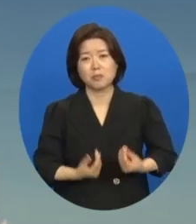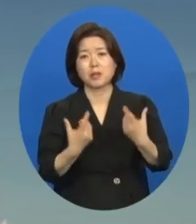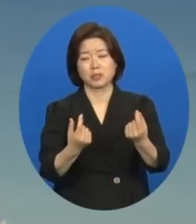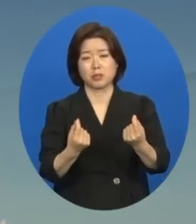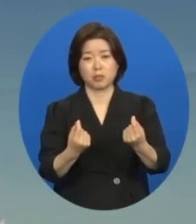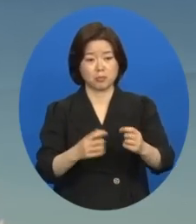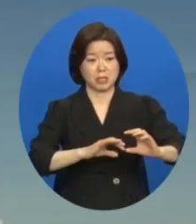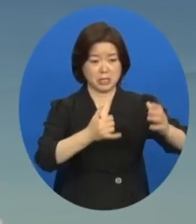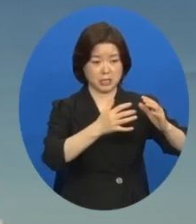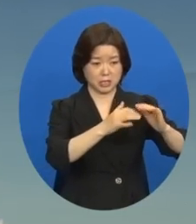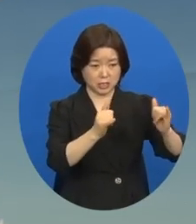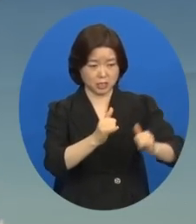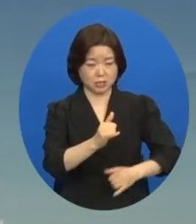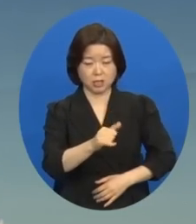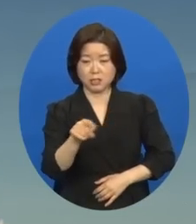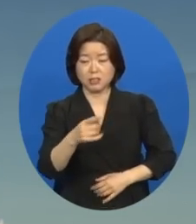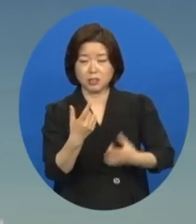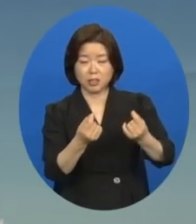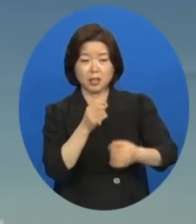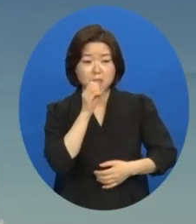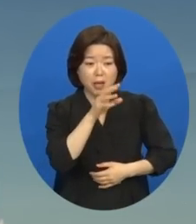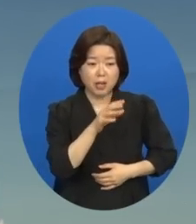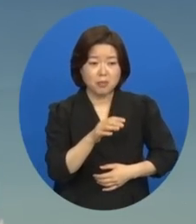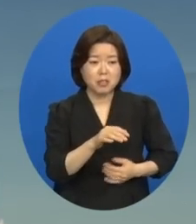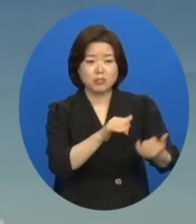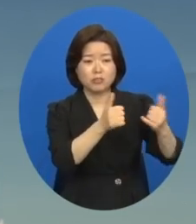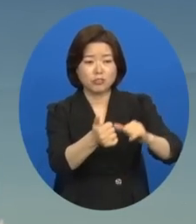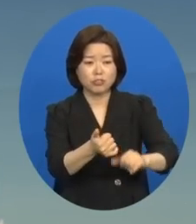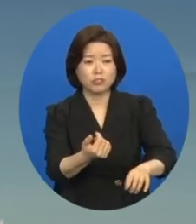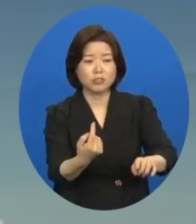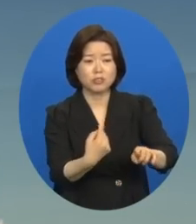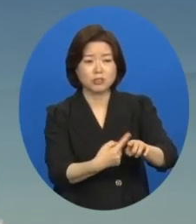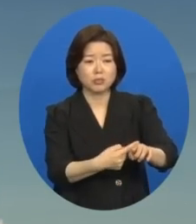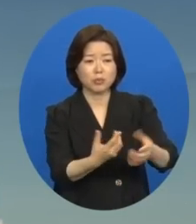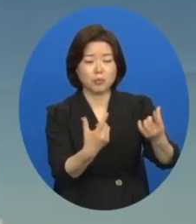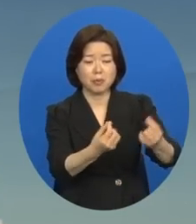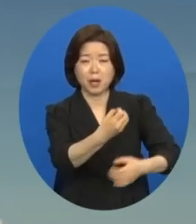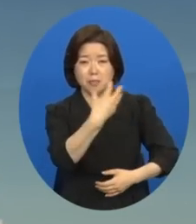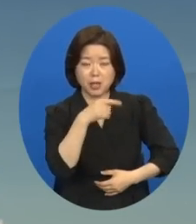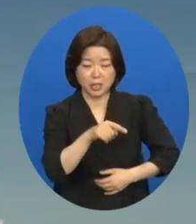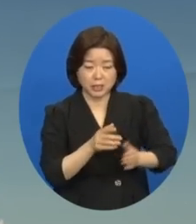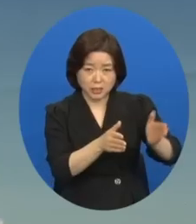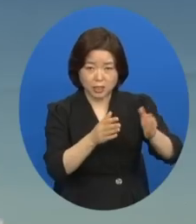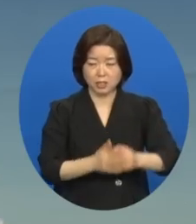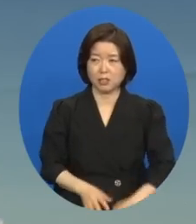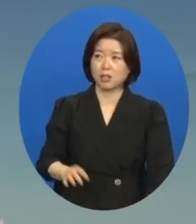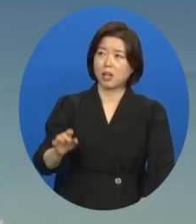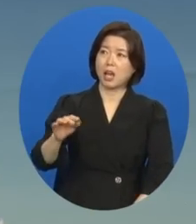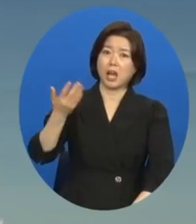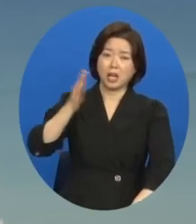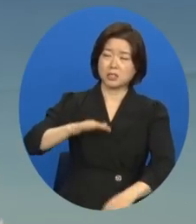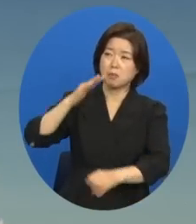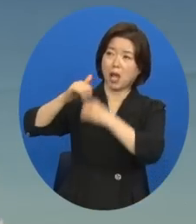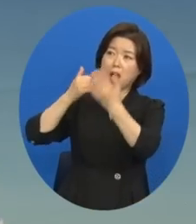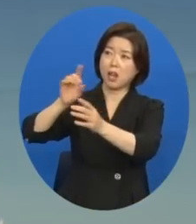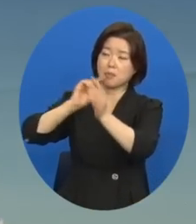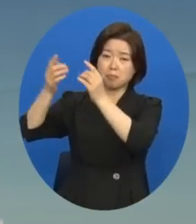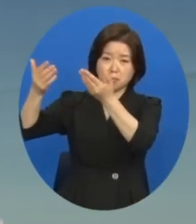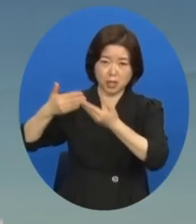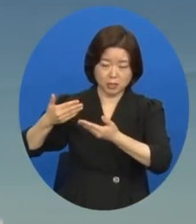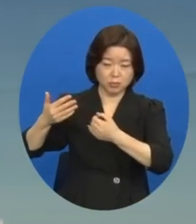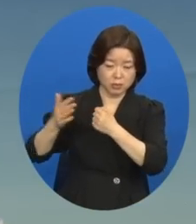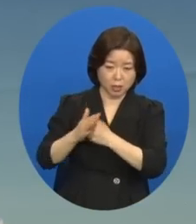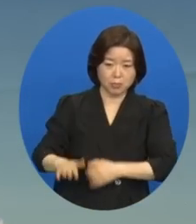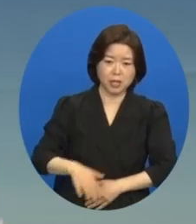사람들은 그렇게 말하면 죽는 거라고 말하는 그 길을 말씀 때문에 한 걸음 한 걸음